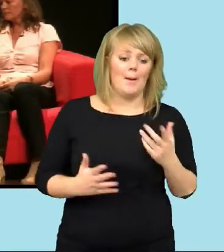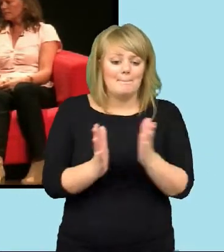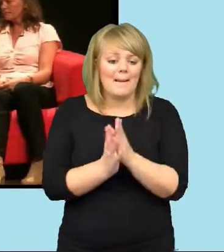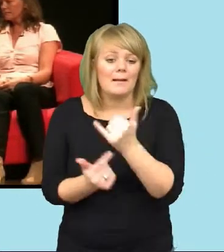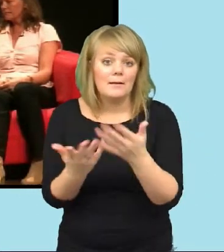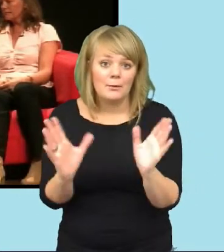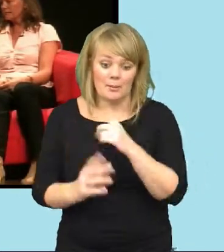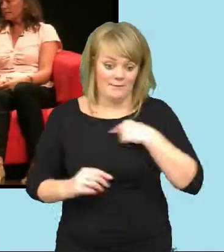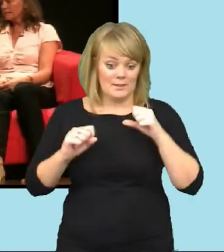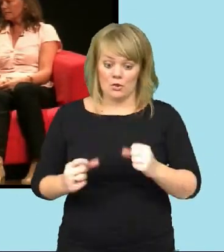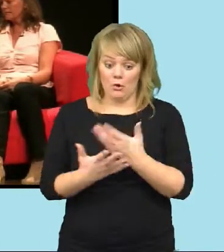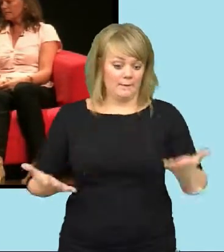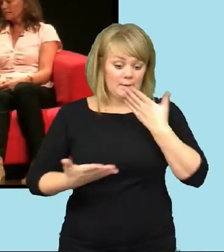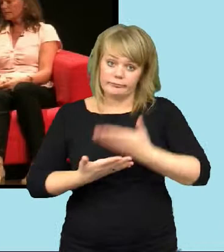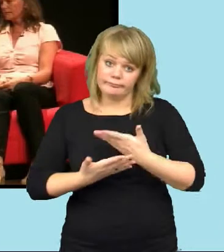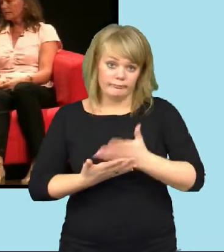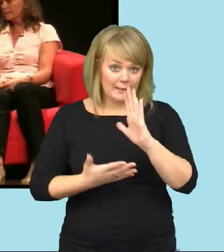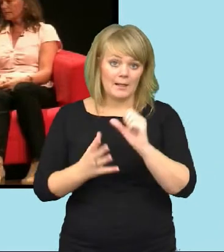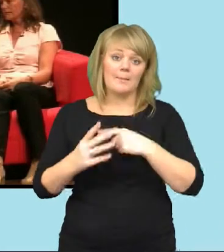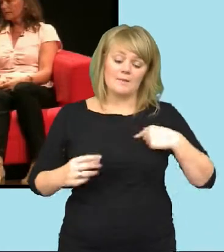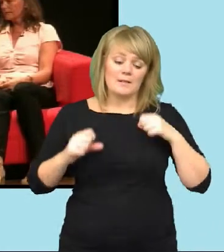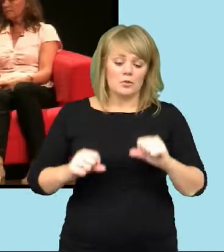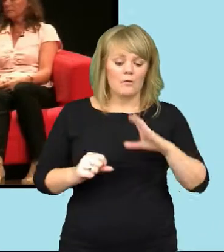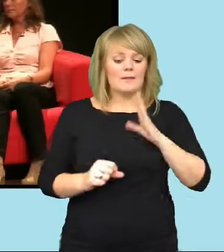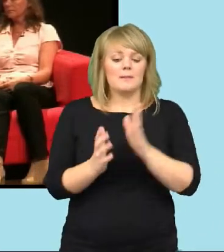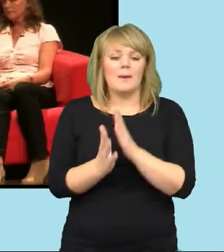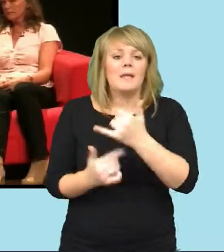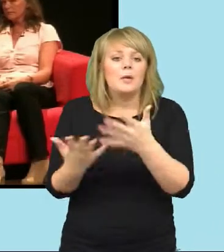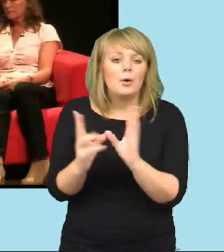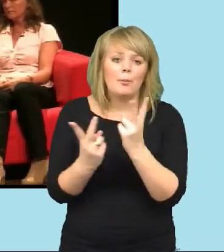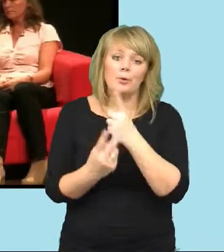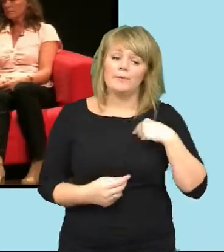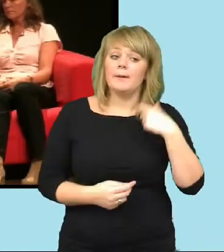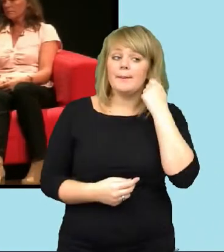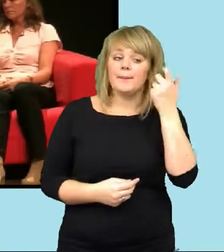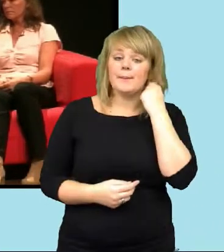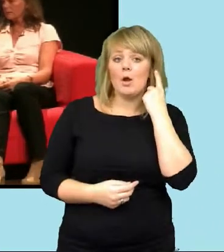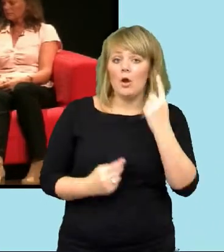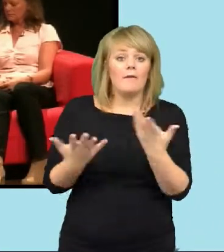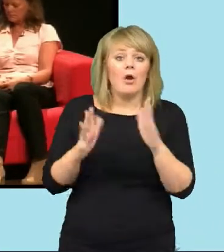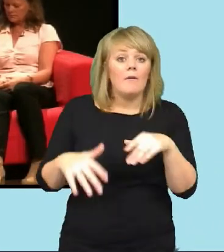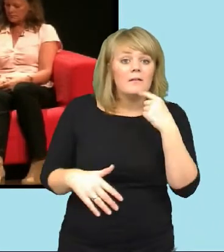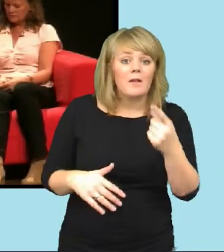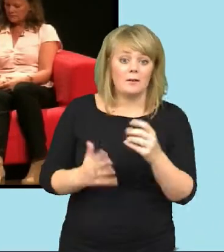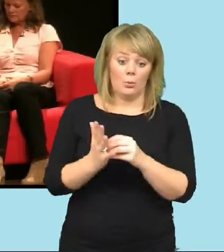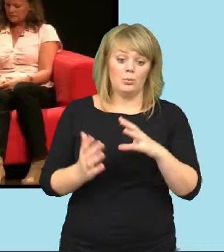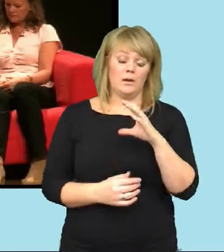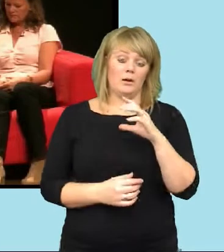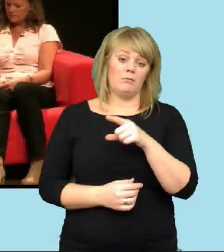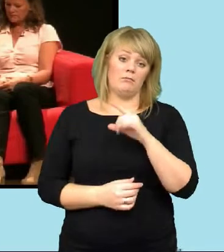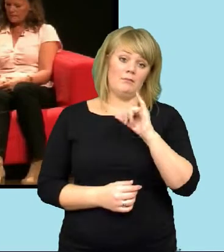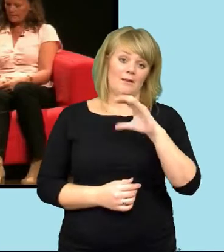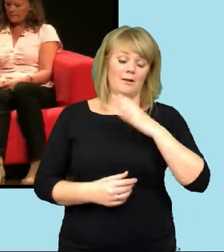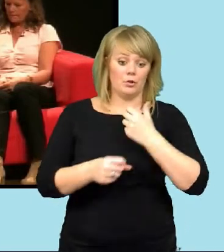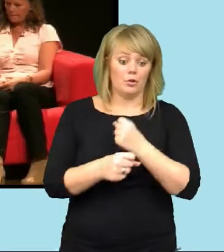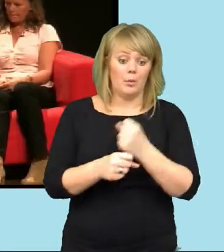ska finnas med så att vi har hört vad som har sagts. Mm. För det är för jobbigt, tycker hon, att komma ihåg liksom